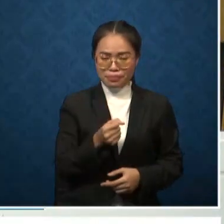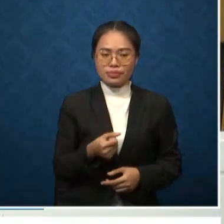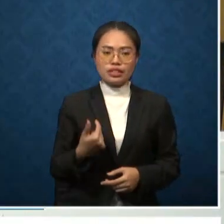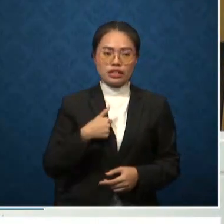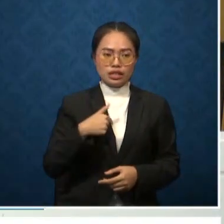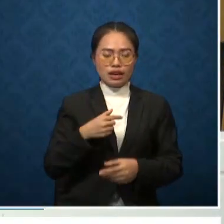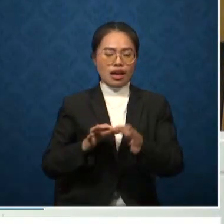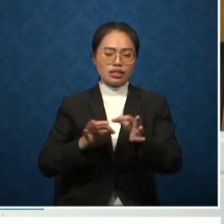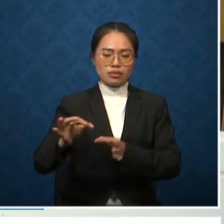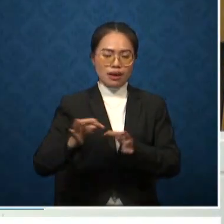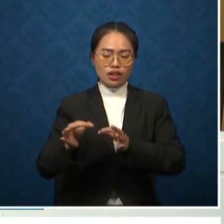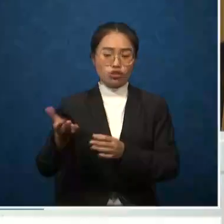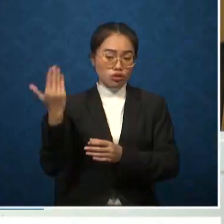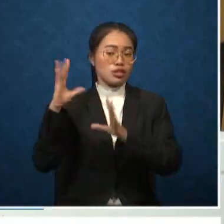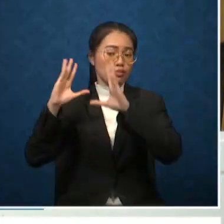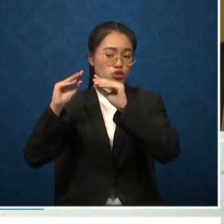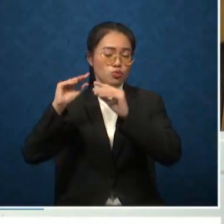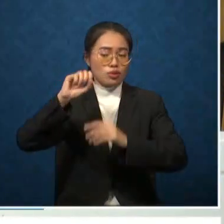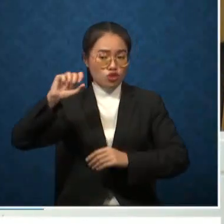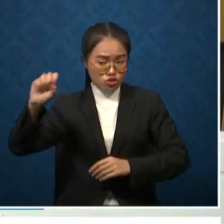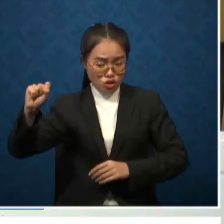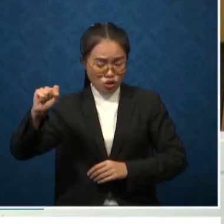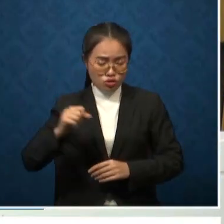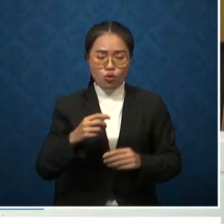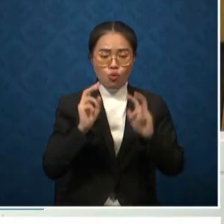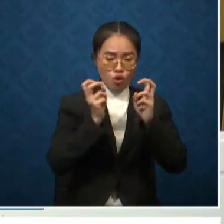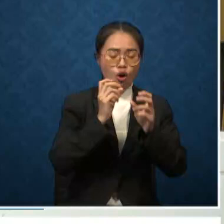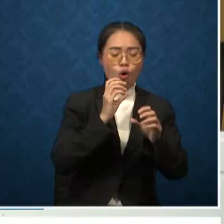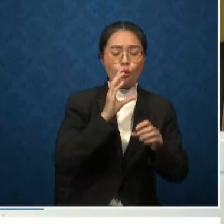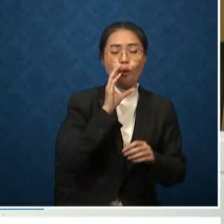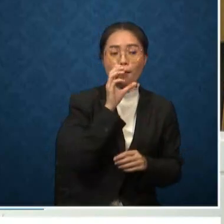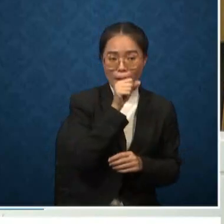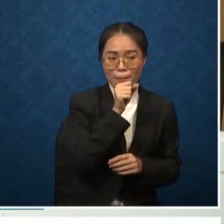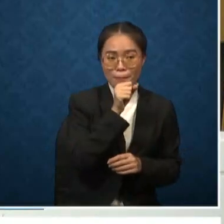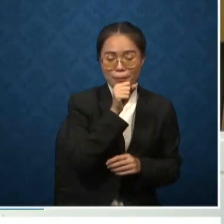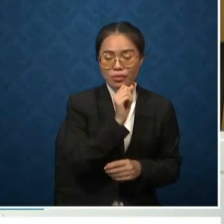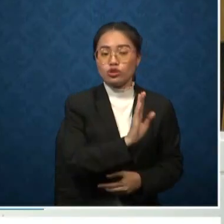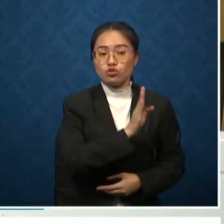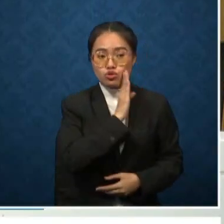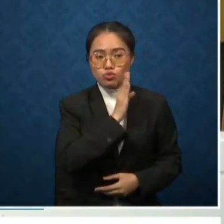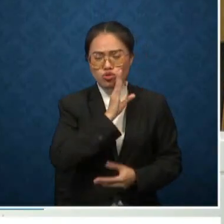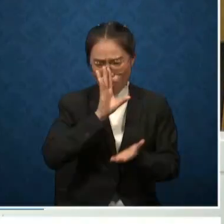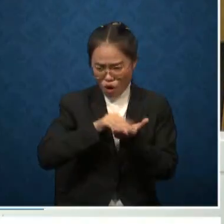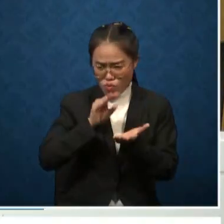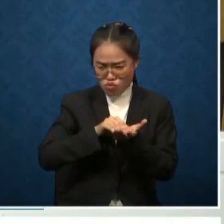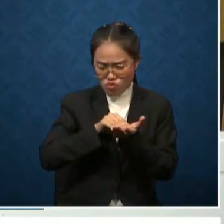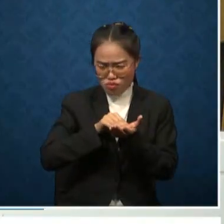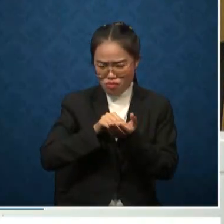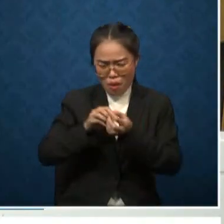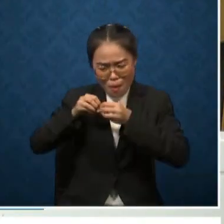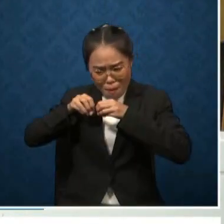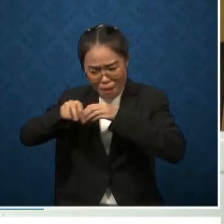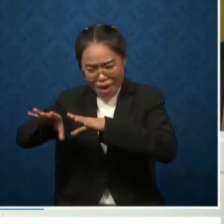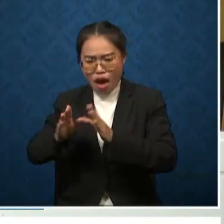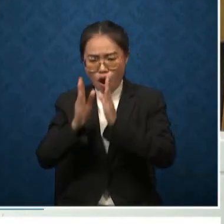ภาผู้แทนราษฎรนั้นก็มีประเด็นนี้เช่นเดียวกันแต่ก็เรียนว่าถ้าหากมีการรั่วไหลของข้อมูลนั้นเจ้าหน้าที่ก็โดน